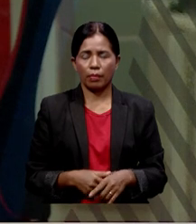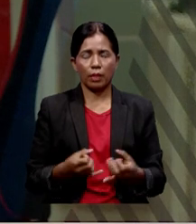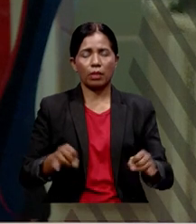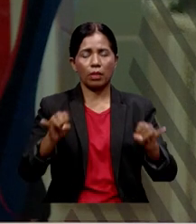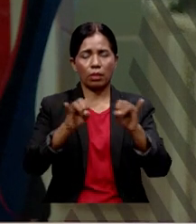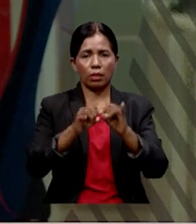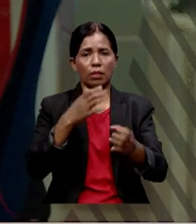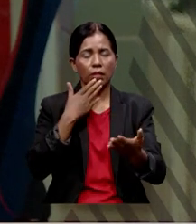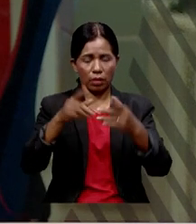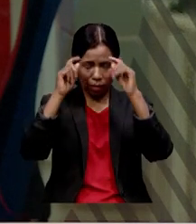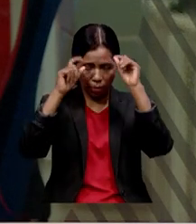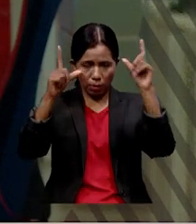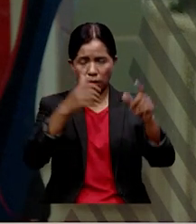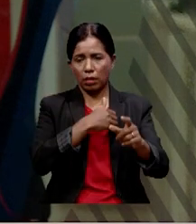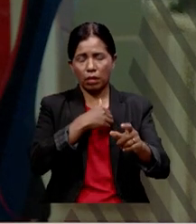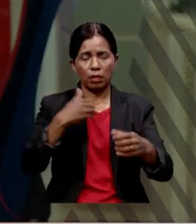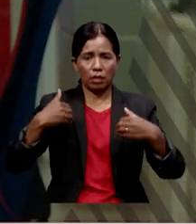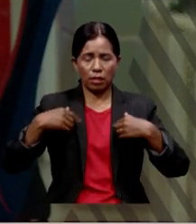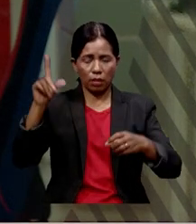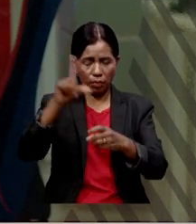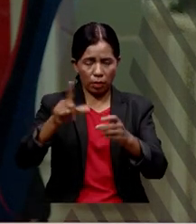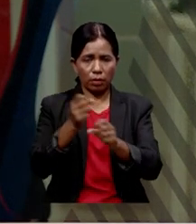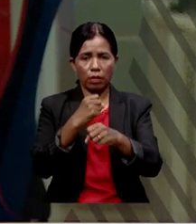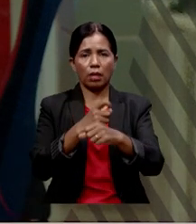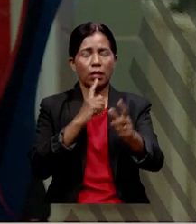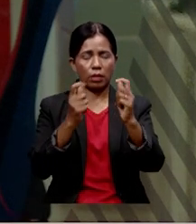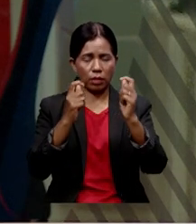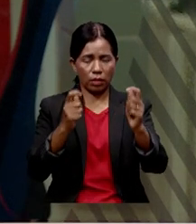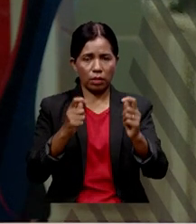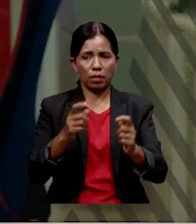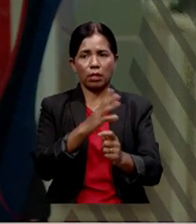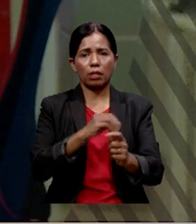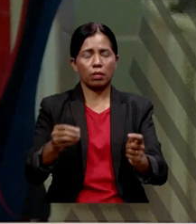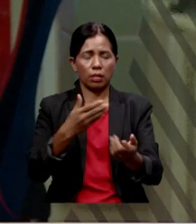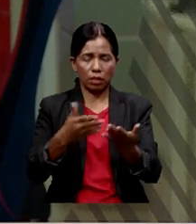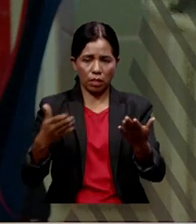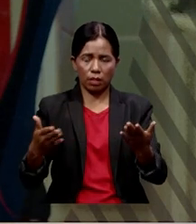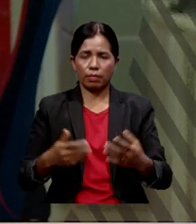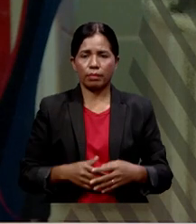Institutul Calitate Timor-Leste și de ochi laboratorium hodialo teste vă calitate produsul.